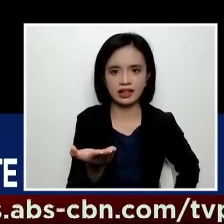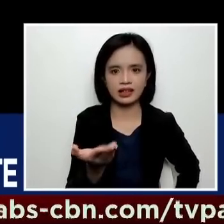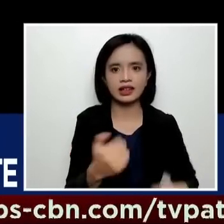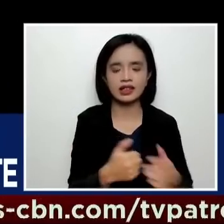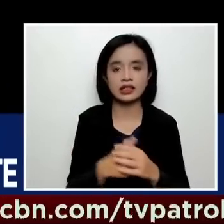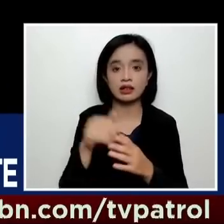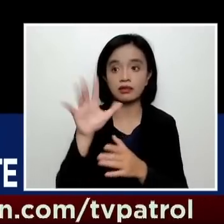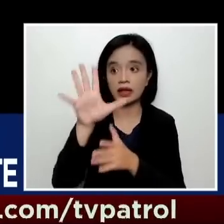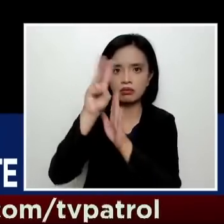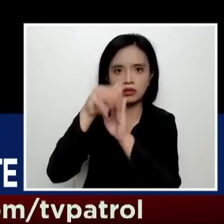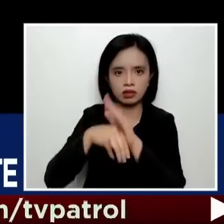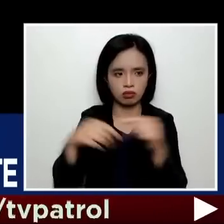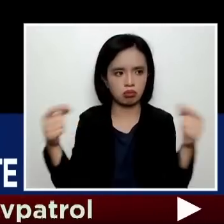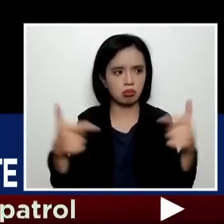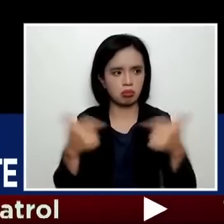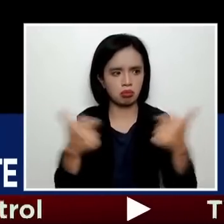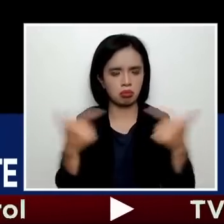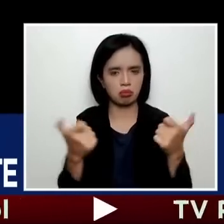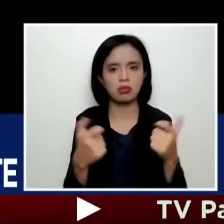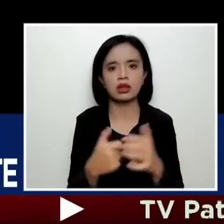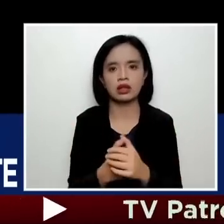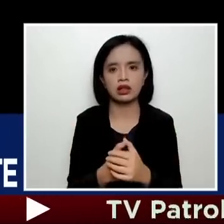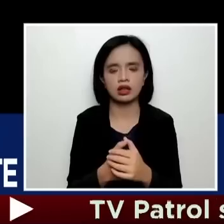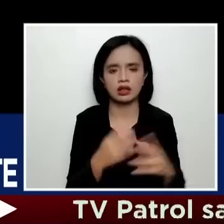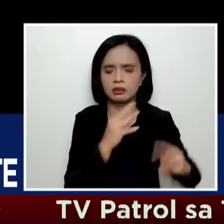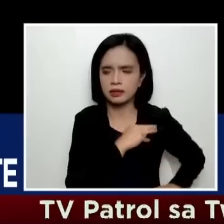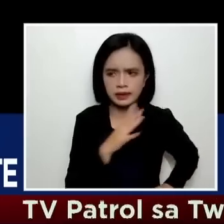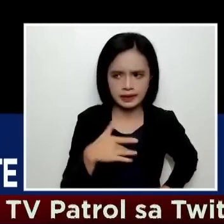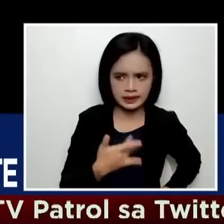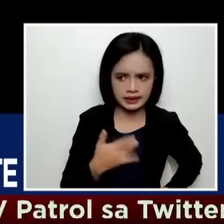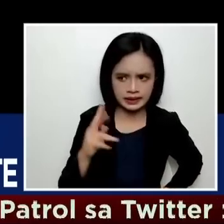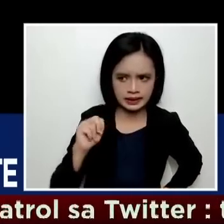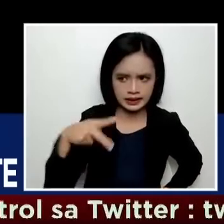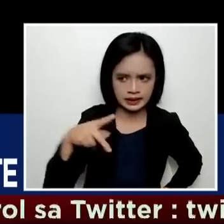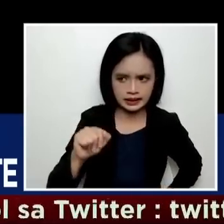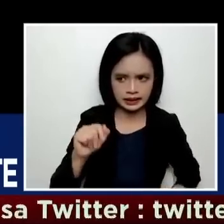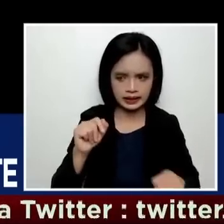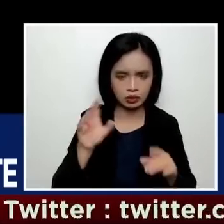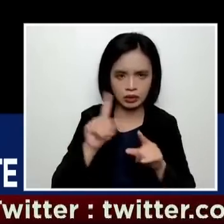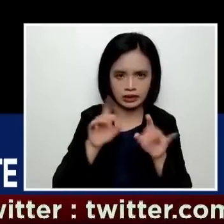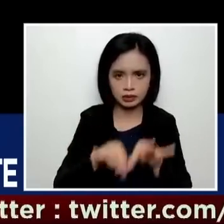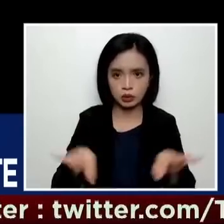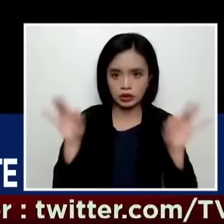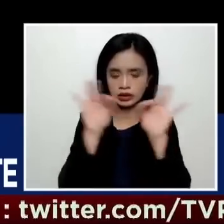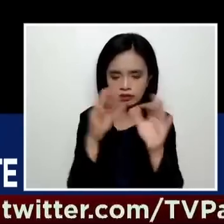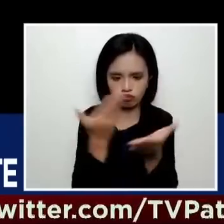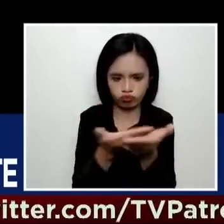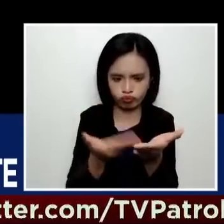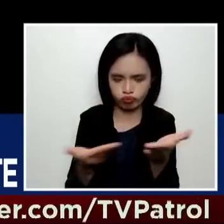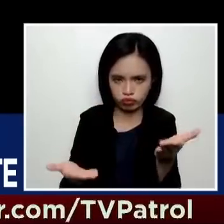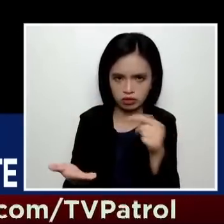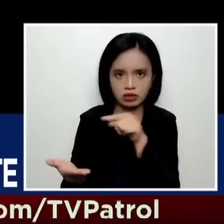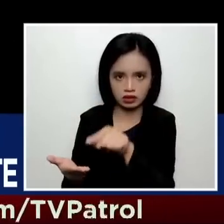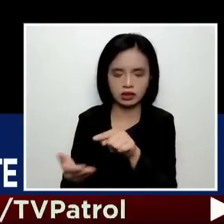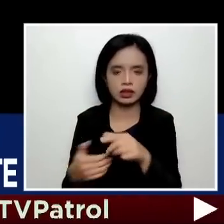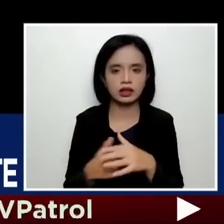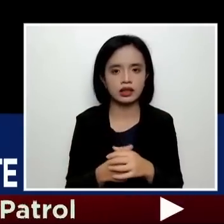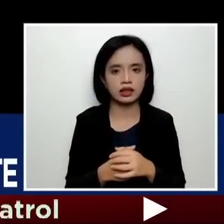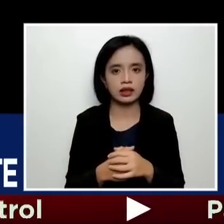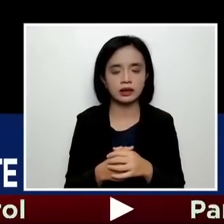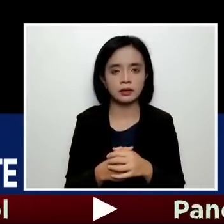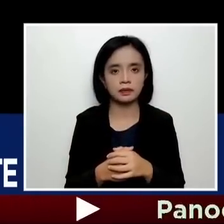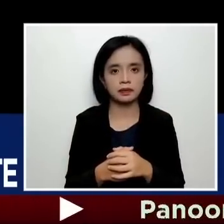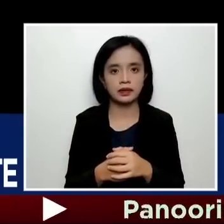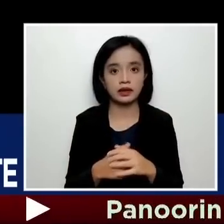putukan. Nasamsam ng militar sa lugar ang ilang mahalaga at personal na gamit ng mga rebelde. Nagpapatuloy ang